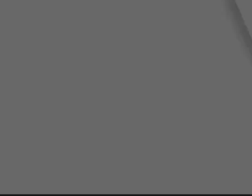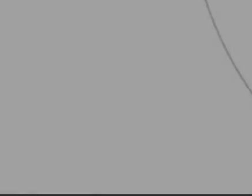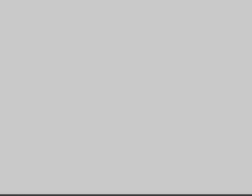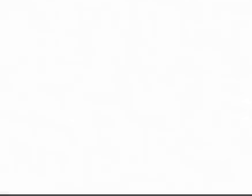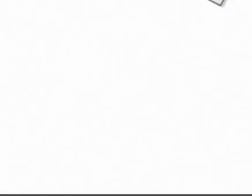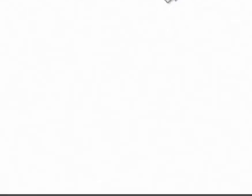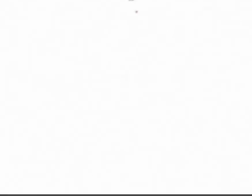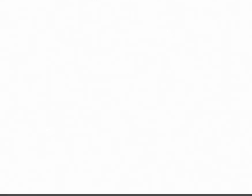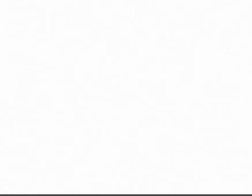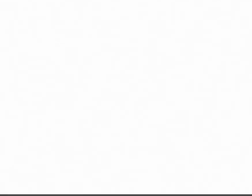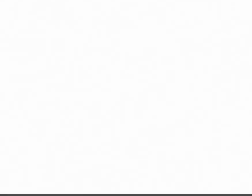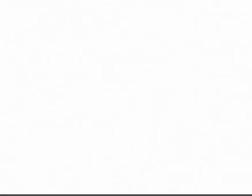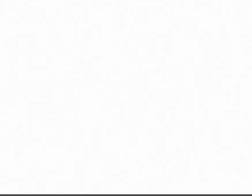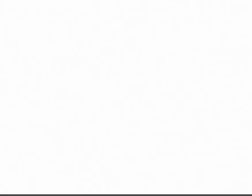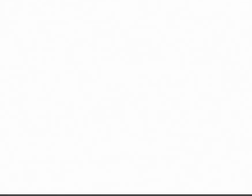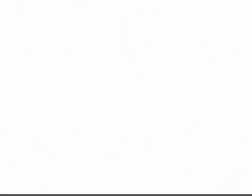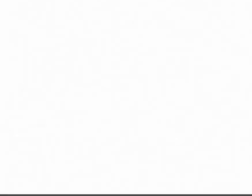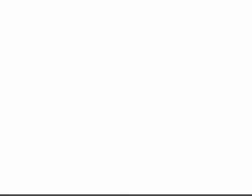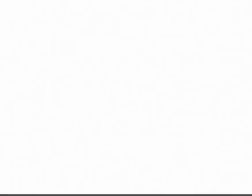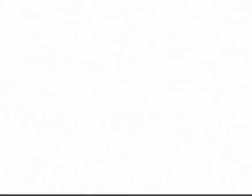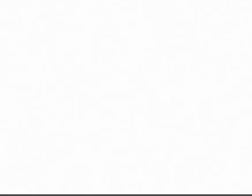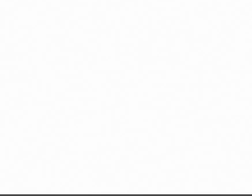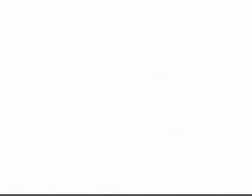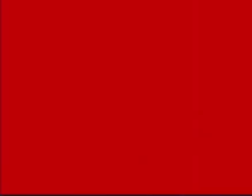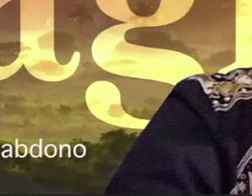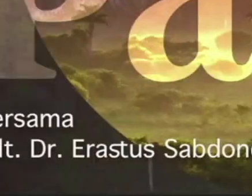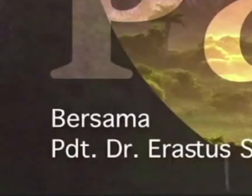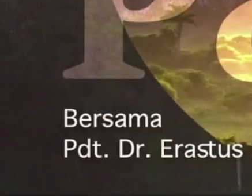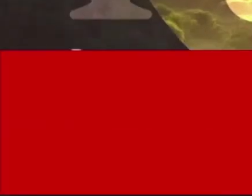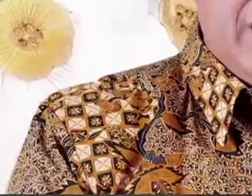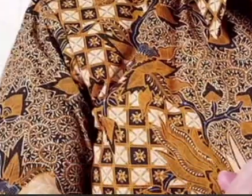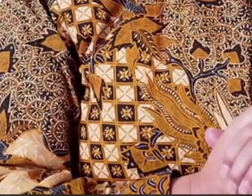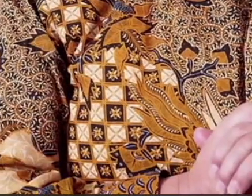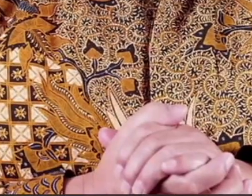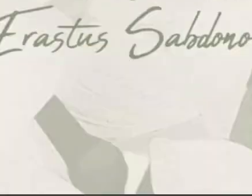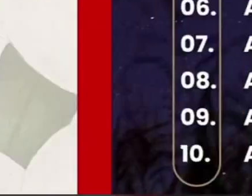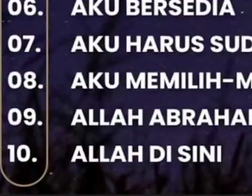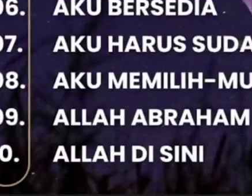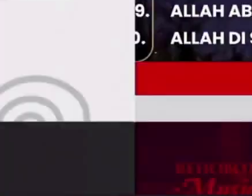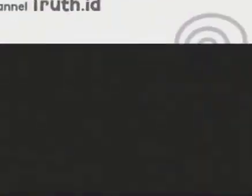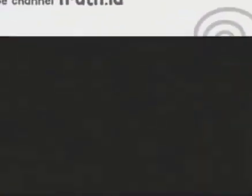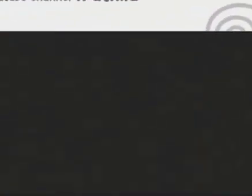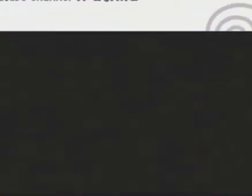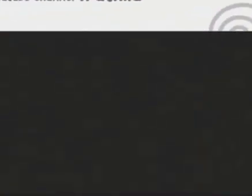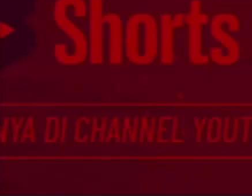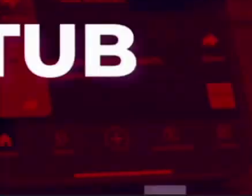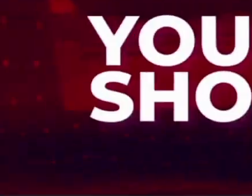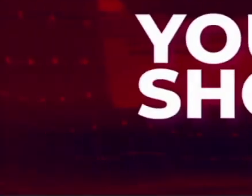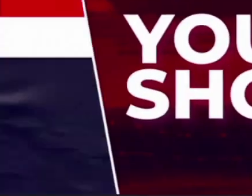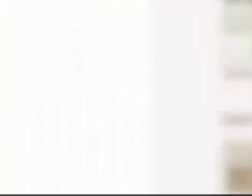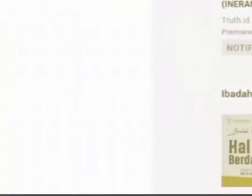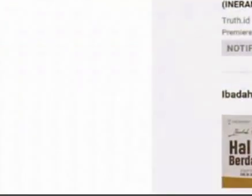subscribe channel trut.id dan aktifkan lonceng notifikasi untuk mendapatkan informasi seputar live streaming dan video